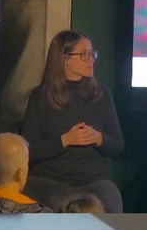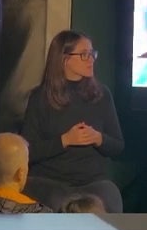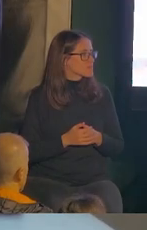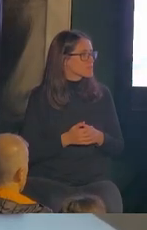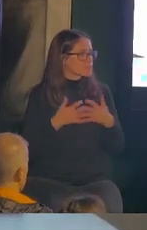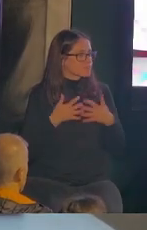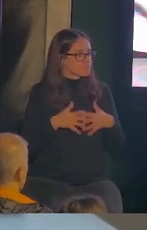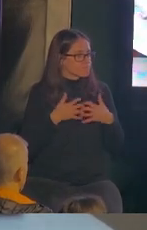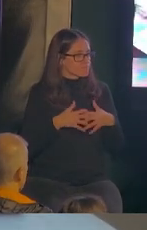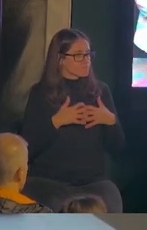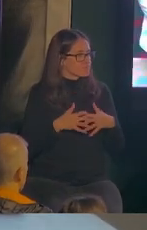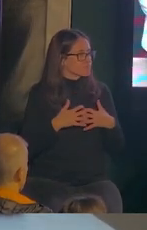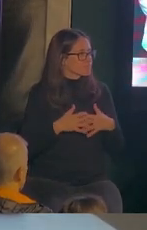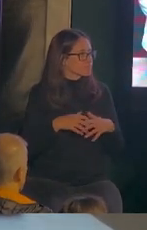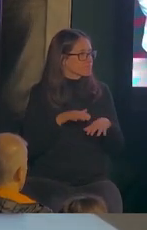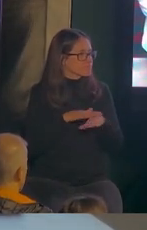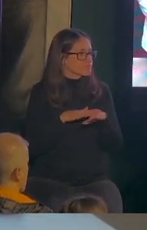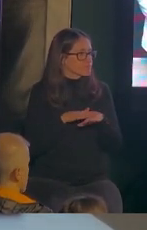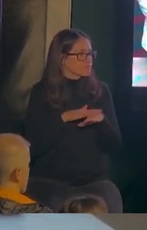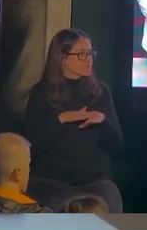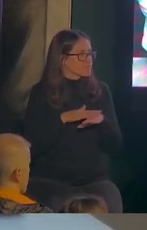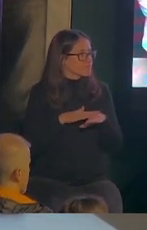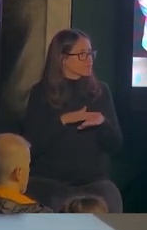No, perdó.